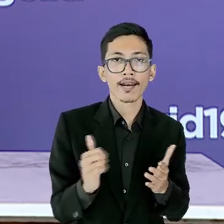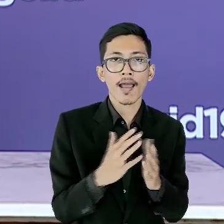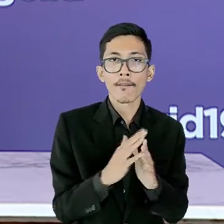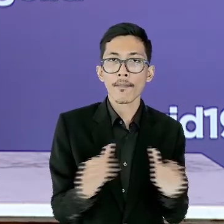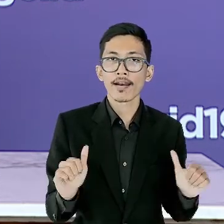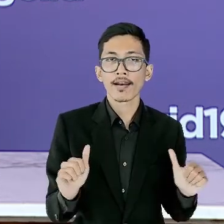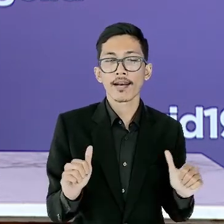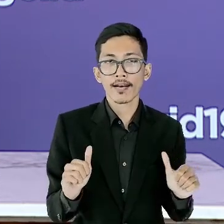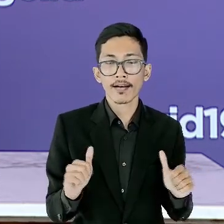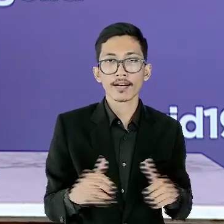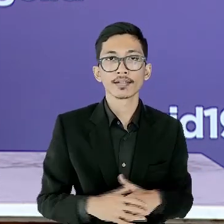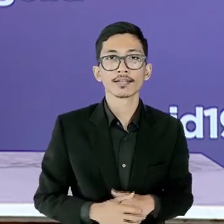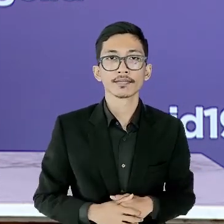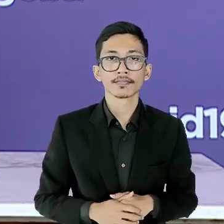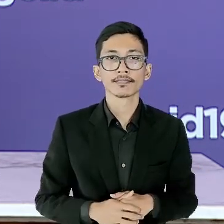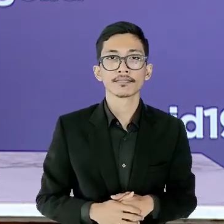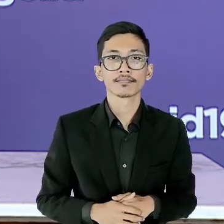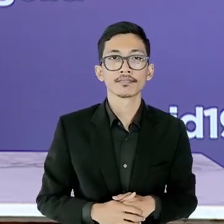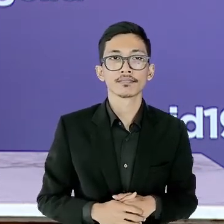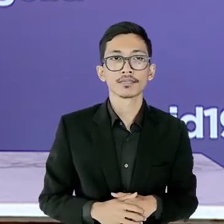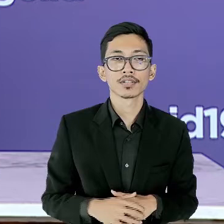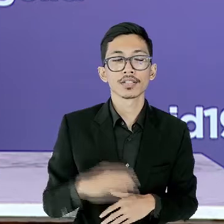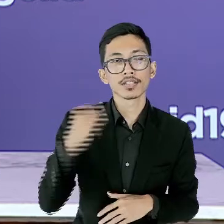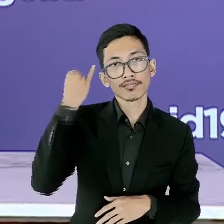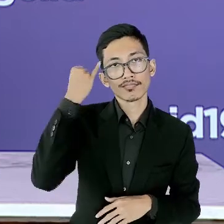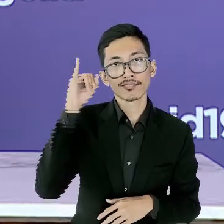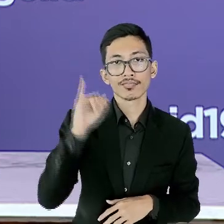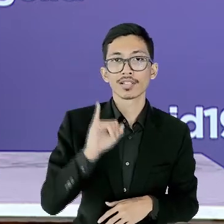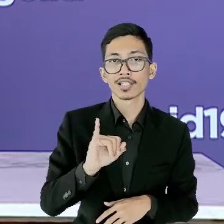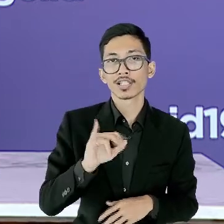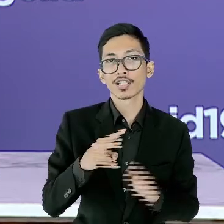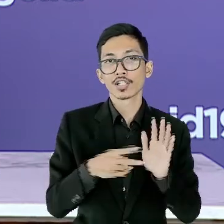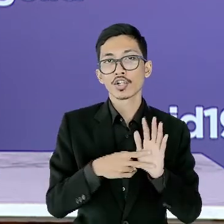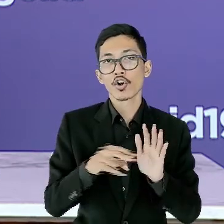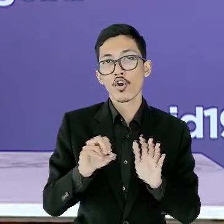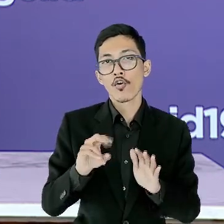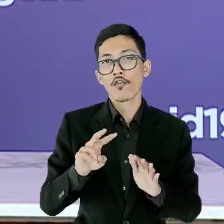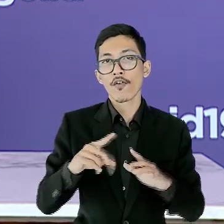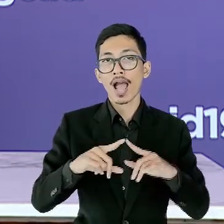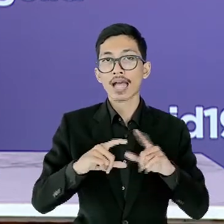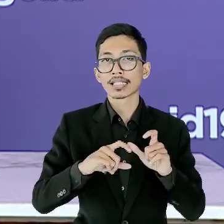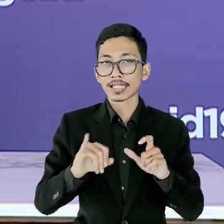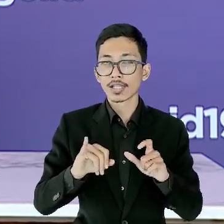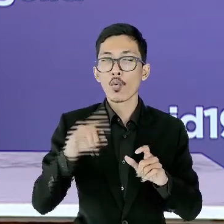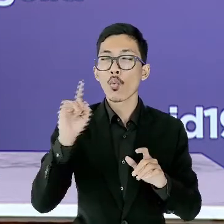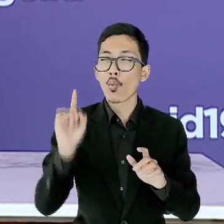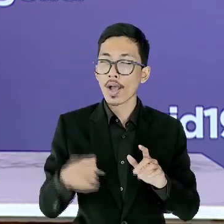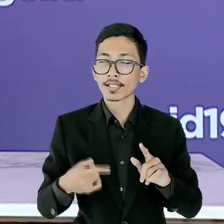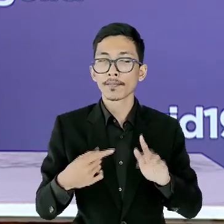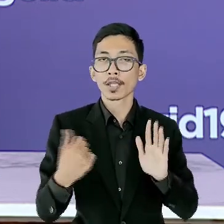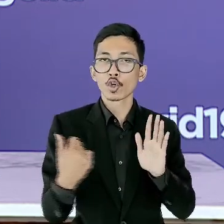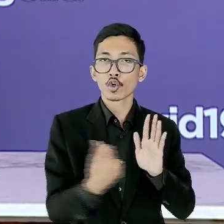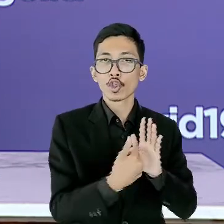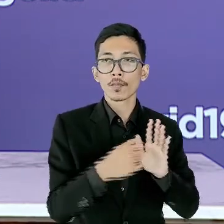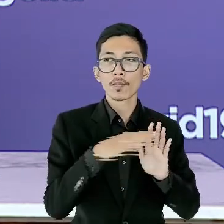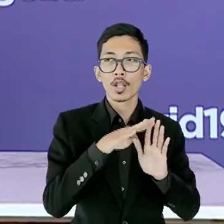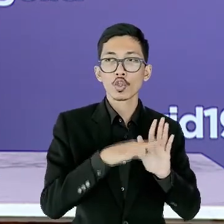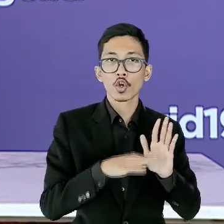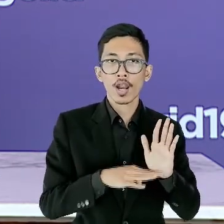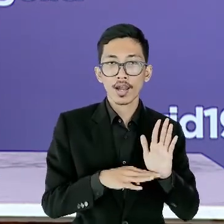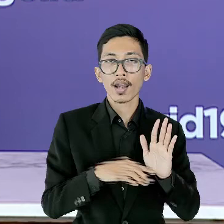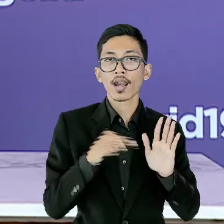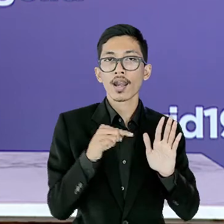demikian, inovasi yang dilakukan wajib mematuhi standarisasi nasional dan internasional, serta mematuhi